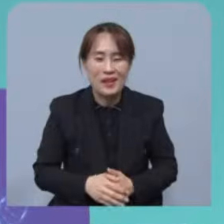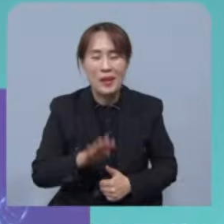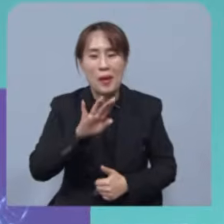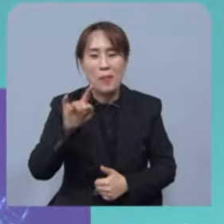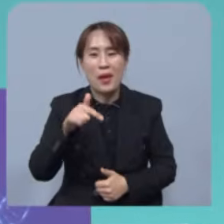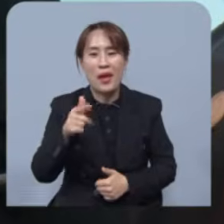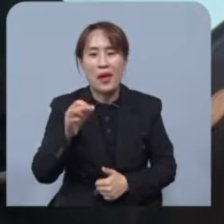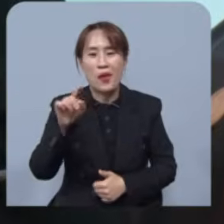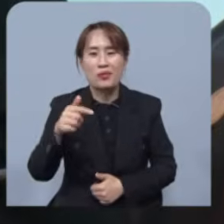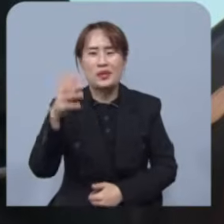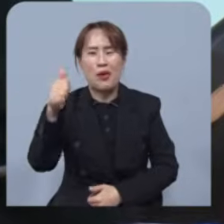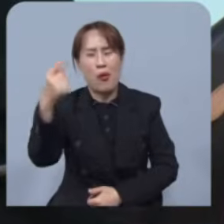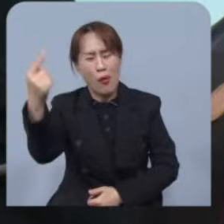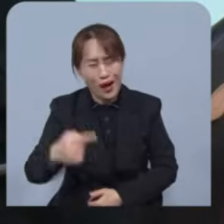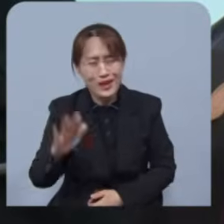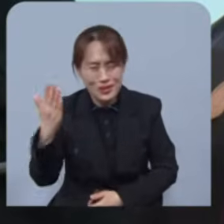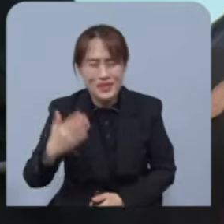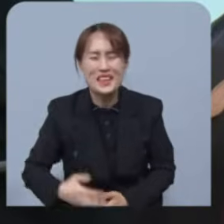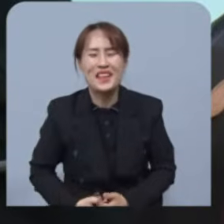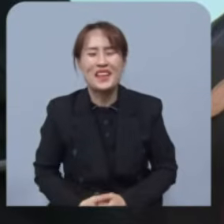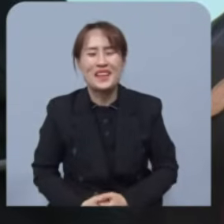배경훈 장관이 있어야 되는데.